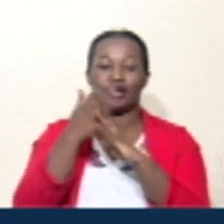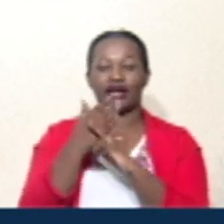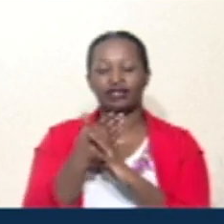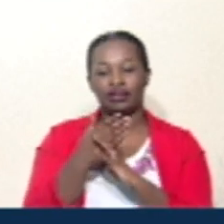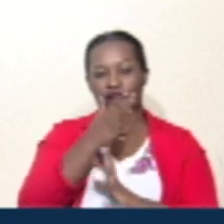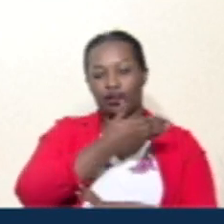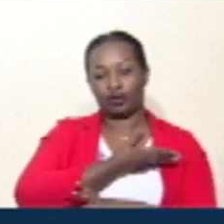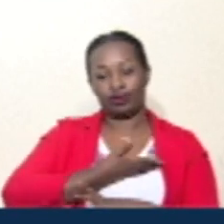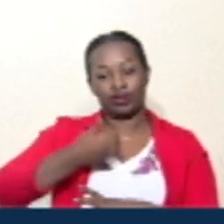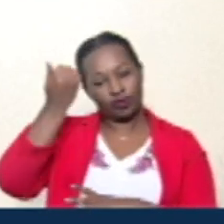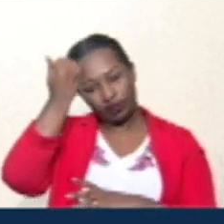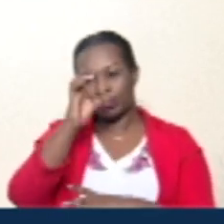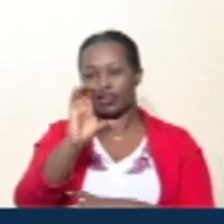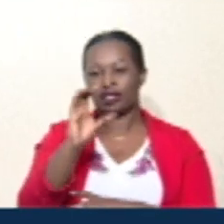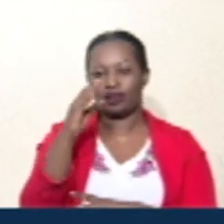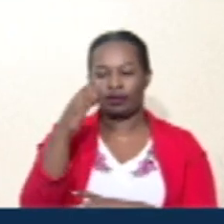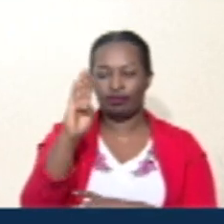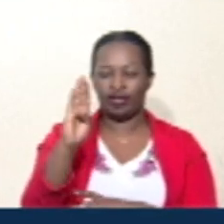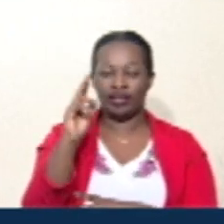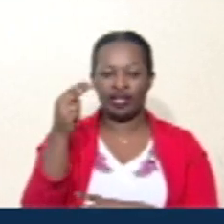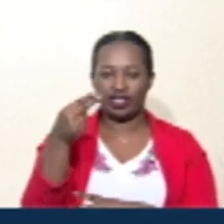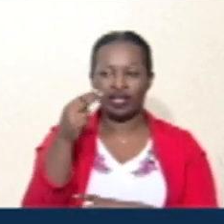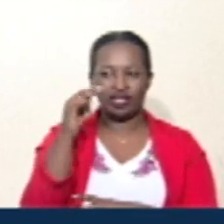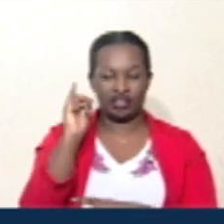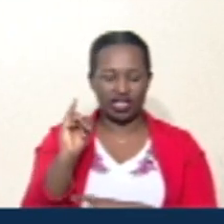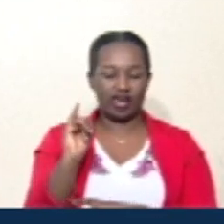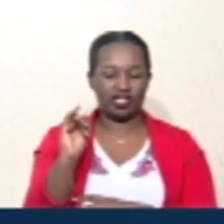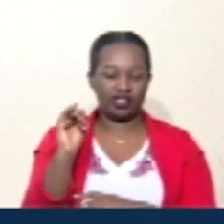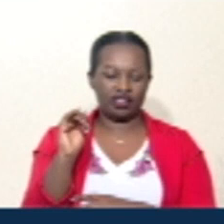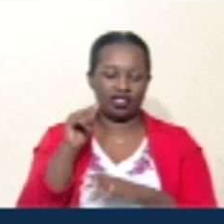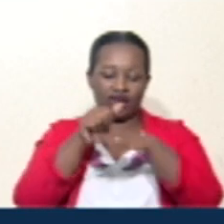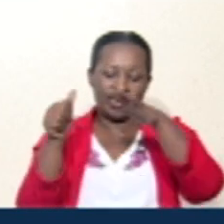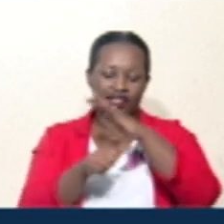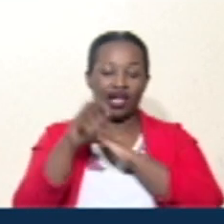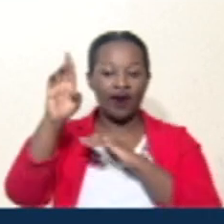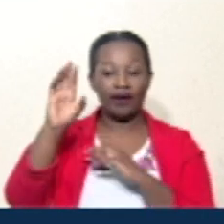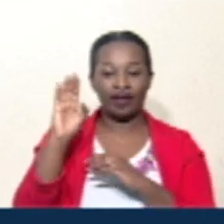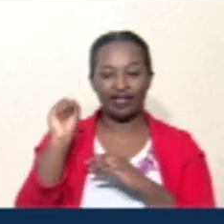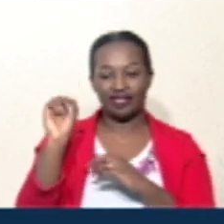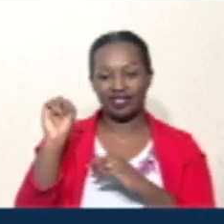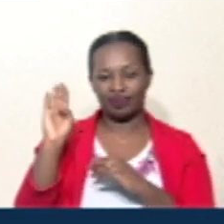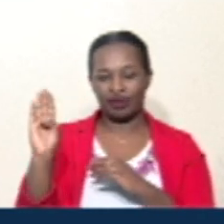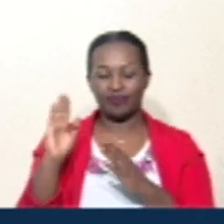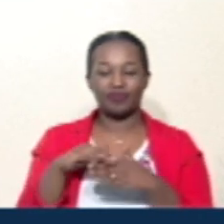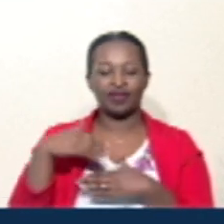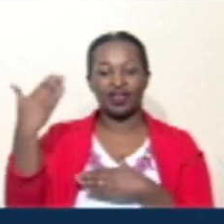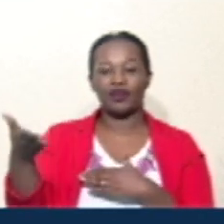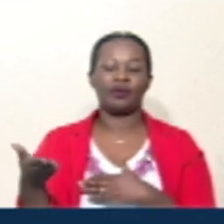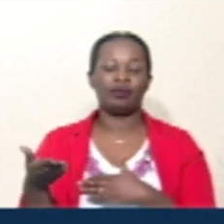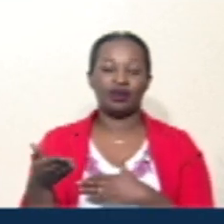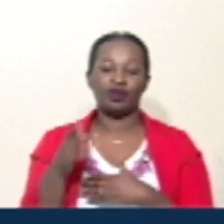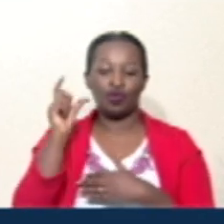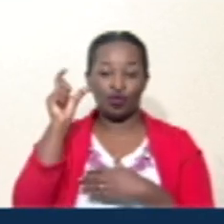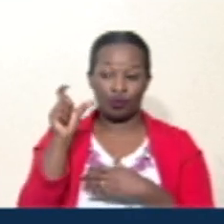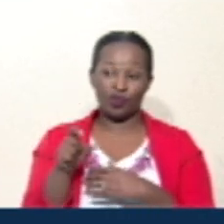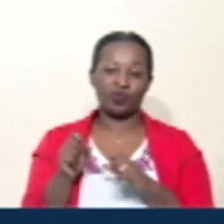CBHI cyangwa se kira kigega cya mituweli kibarizwa muri RSSB ku buryo umuntu uzaba uri eligible